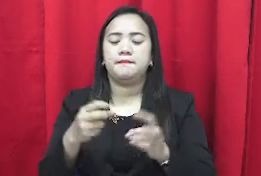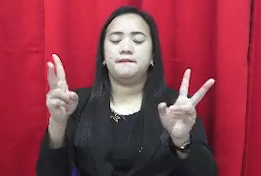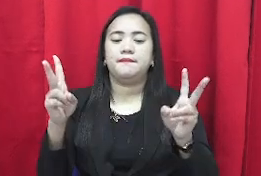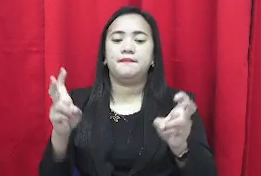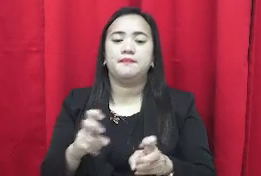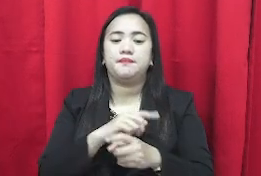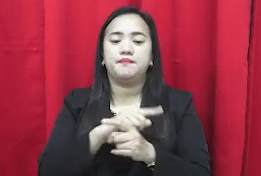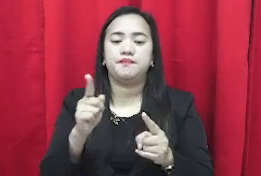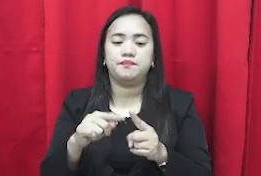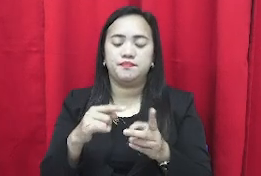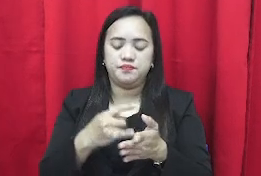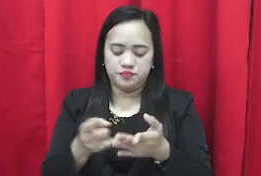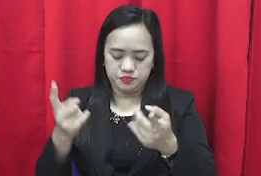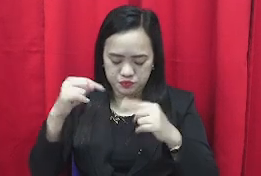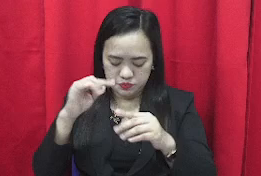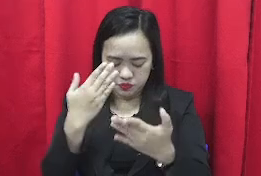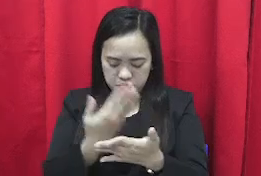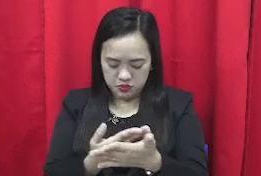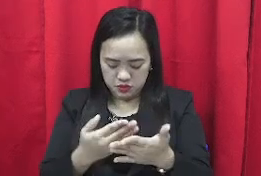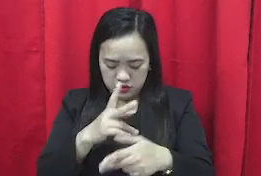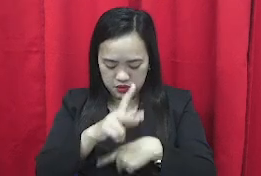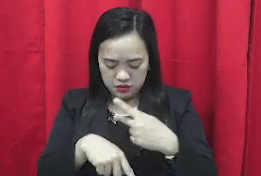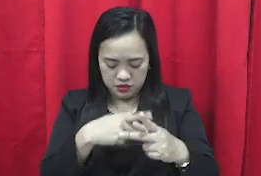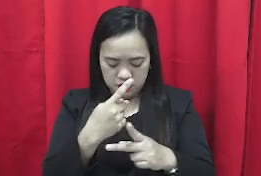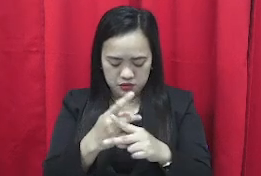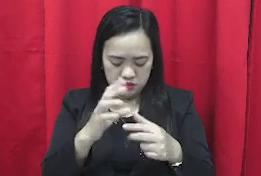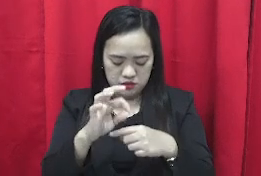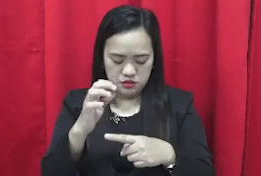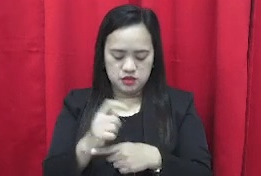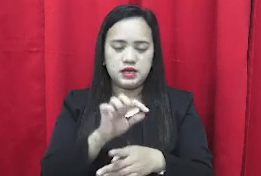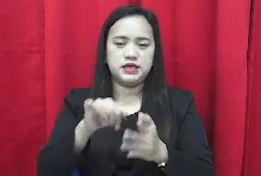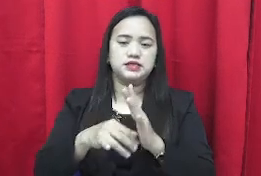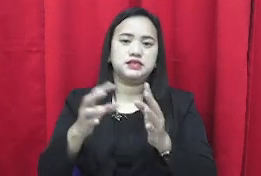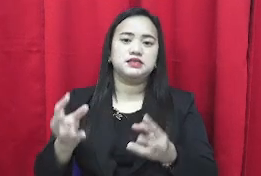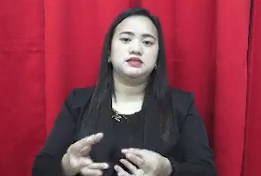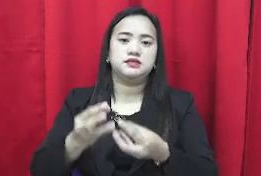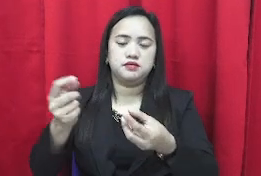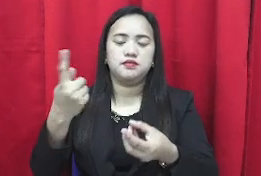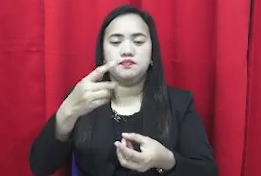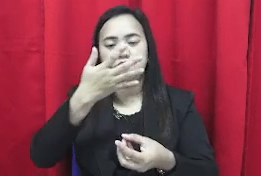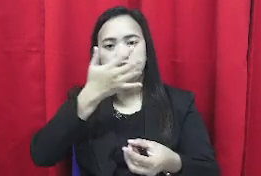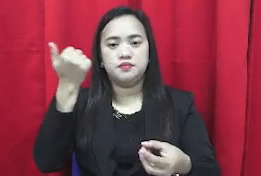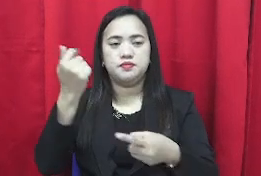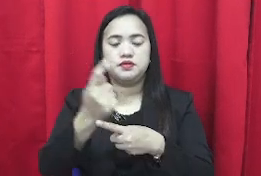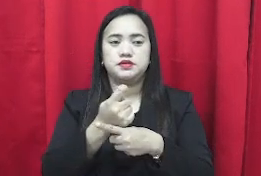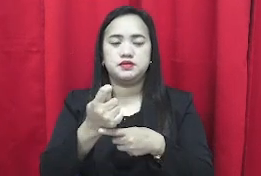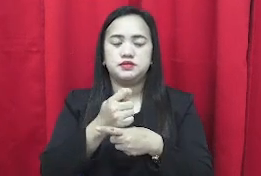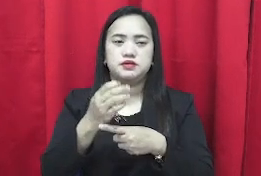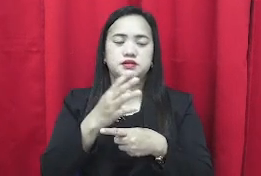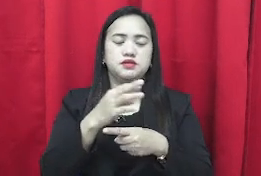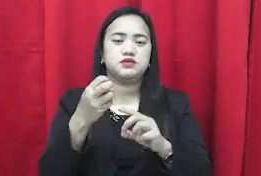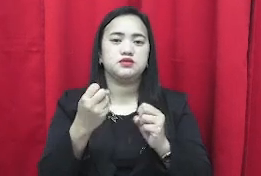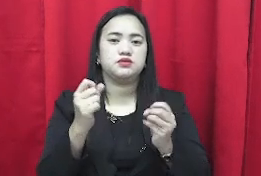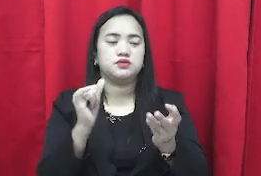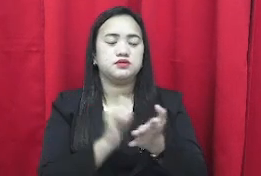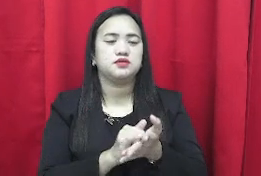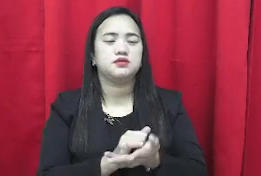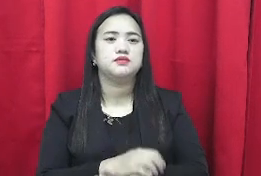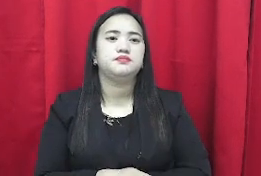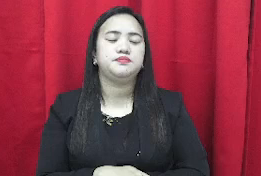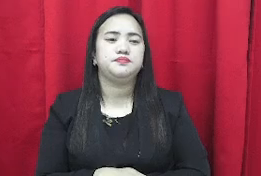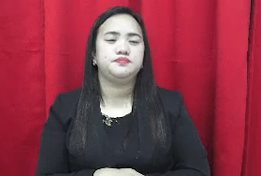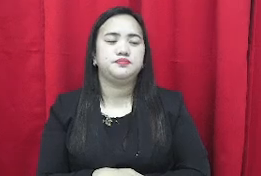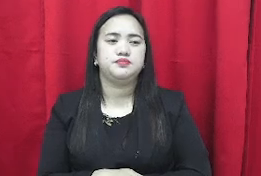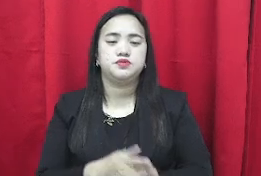pagdating sa ganitong bagay ibigay natin yung the best para sa kanila okay at ah ng sa ganon Sabi ko nga